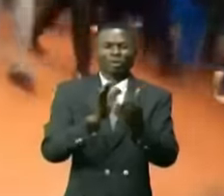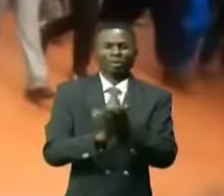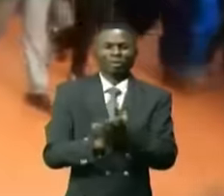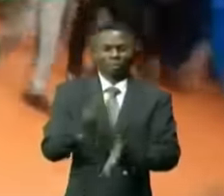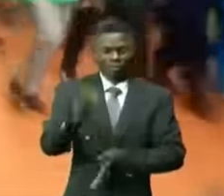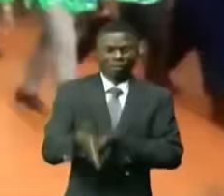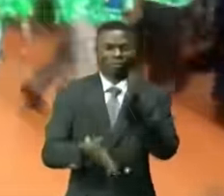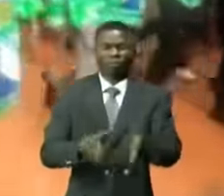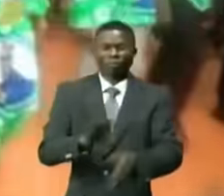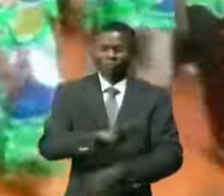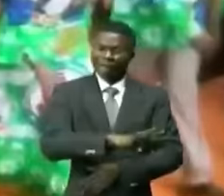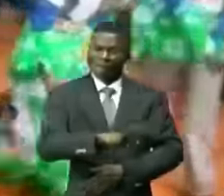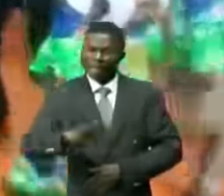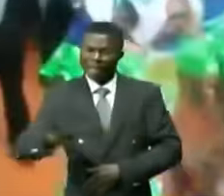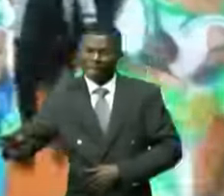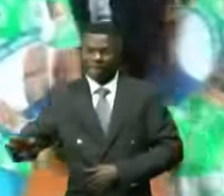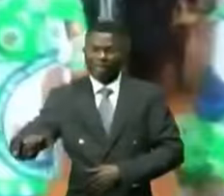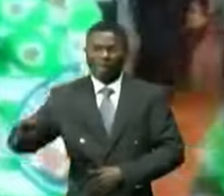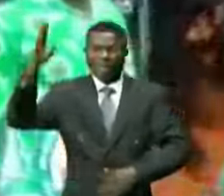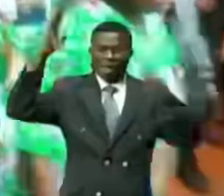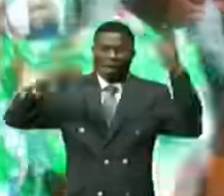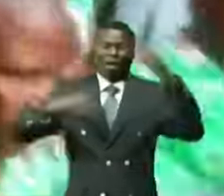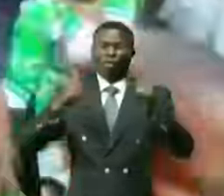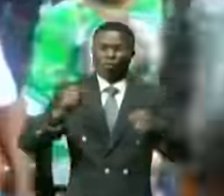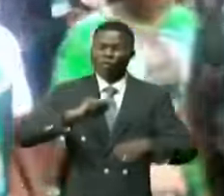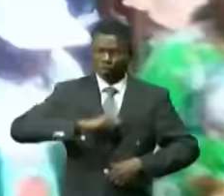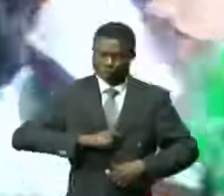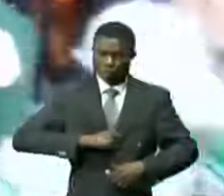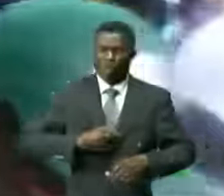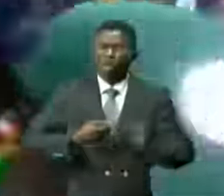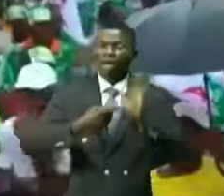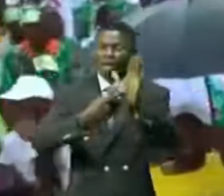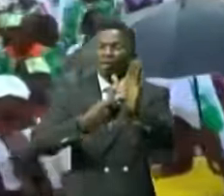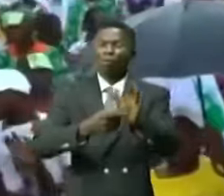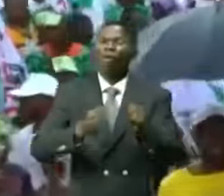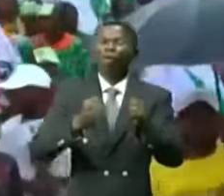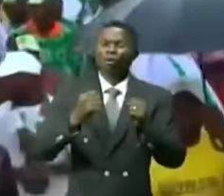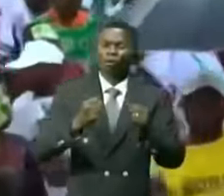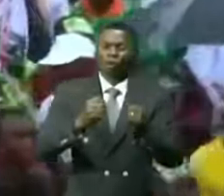Marche de 4 heures du temps sous une forte pluie et